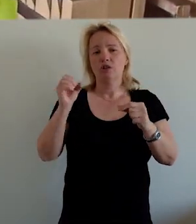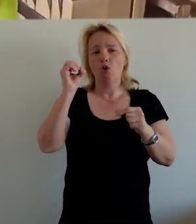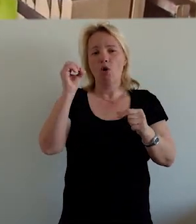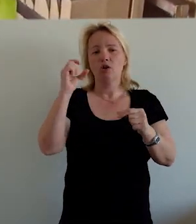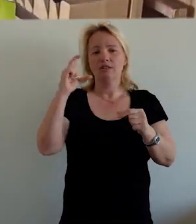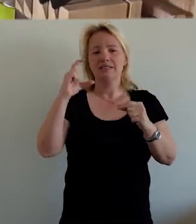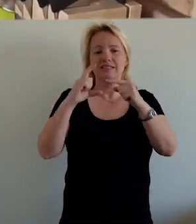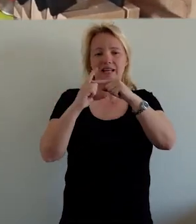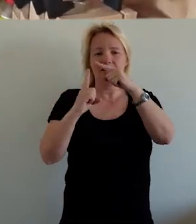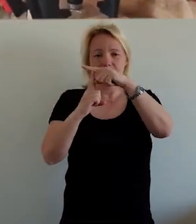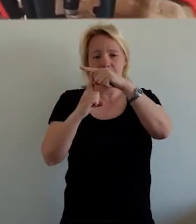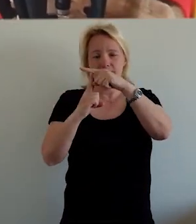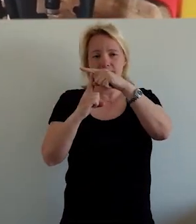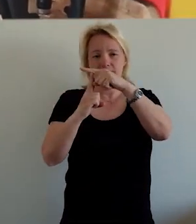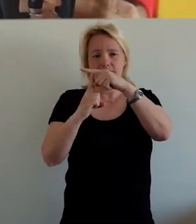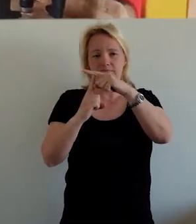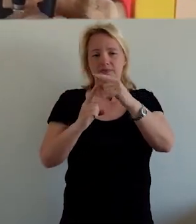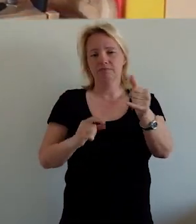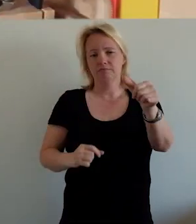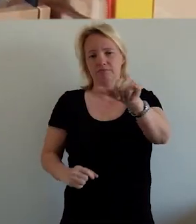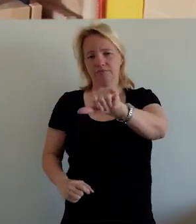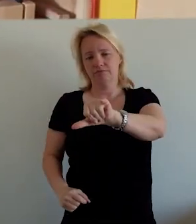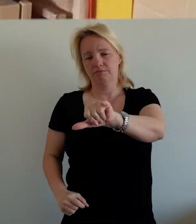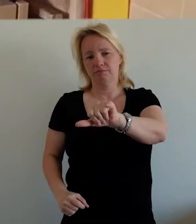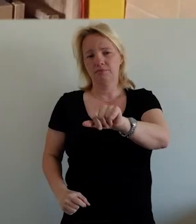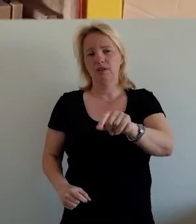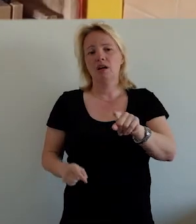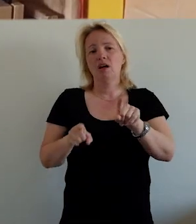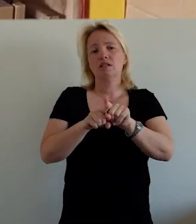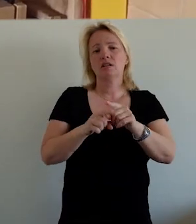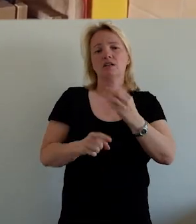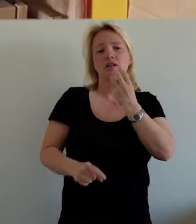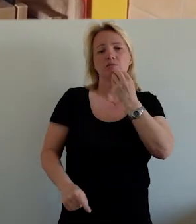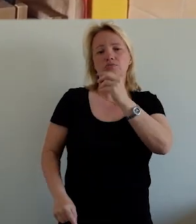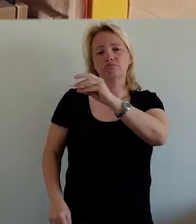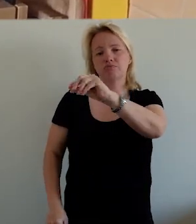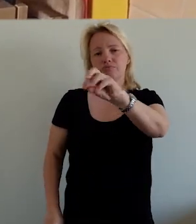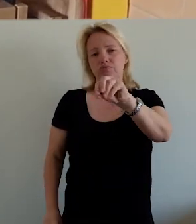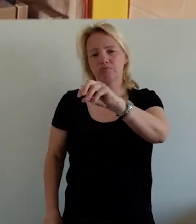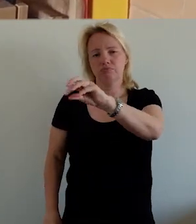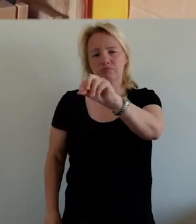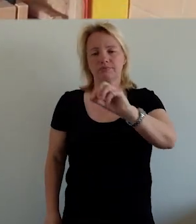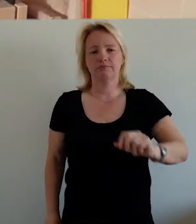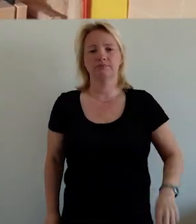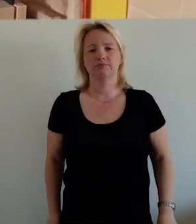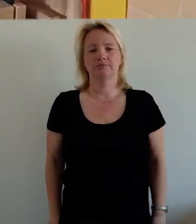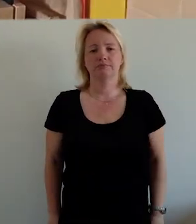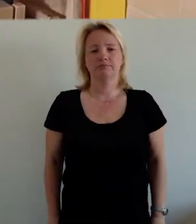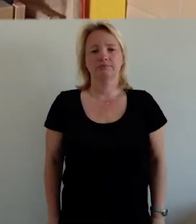A protože maminka říkala, že se to má solit, tak ještě tu vodu osolíme.